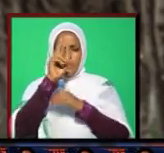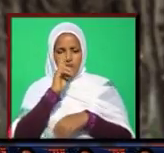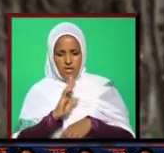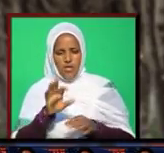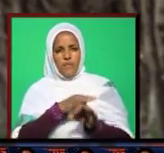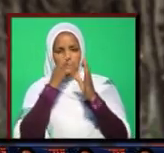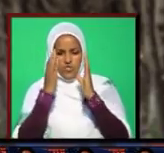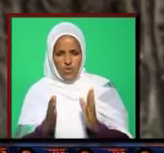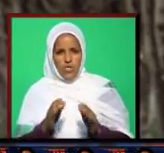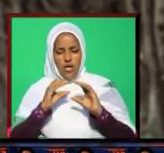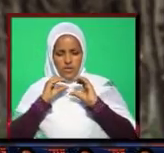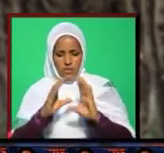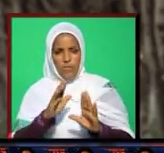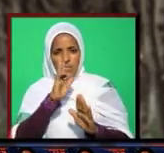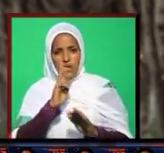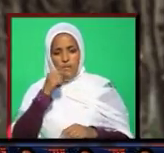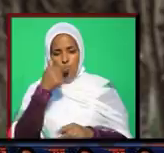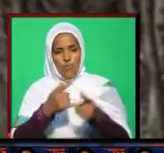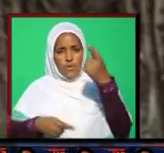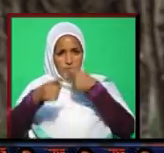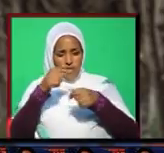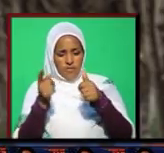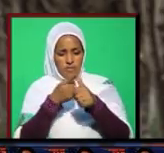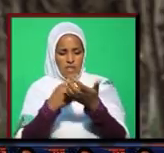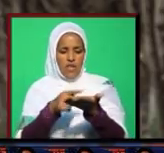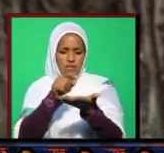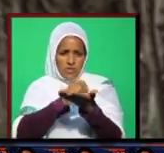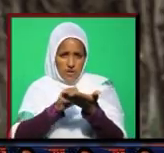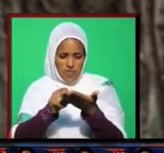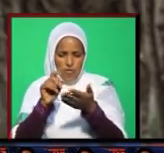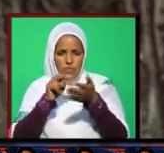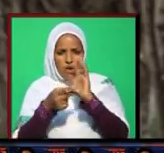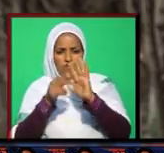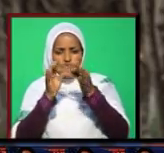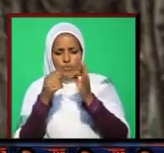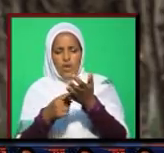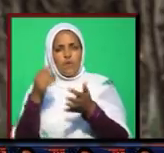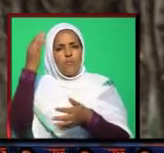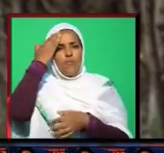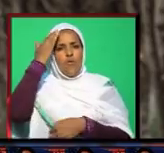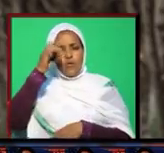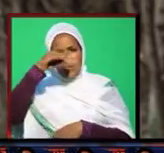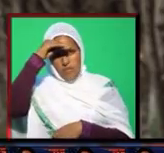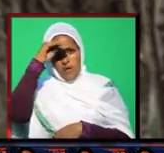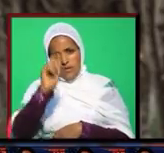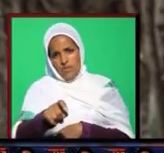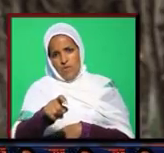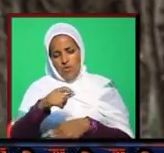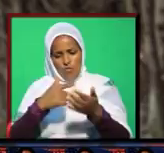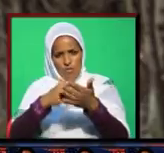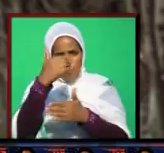ነብይ ነኝ፣ መንፈሳዊ ነኝ፣ መምህር ነኝ ብሎ ቢመጣ መጀመሪያ ይሄ የተጻፈው ምን ማለት እንደሆነ ይሄንን ሊያውቅ እንደሚገባው ሊማር